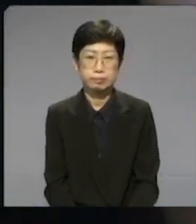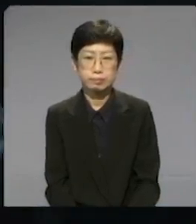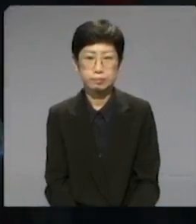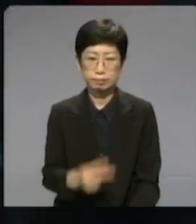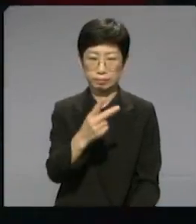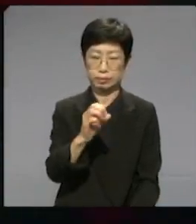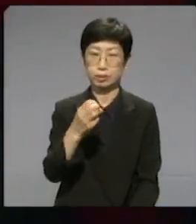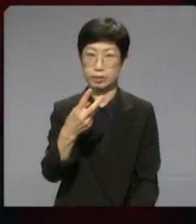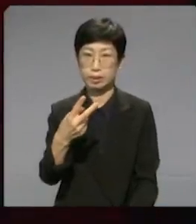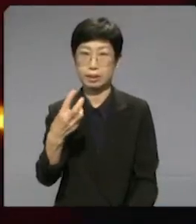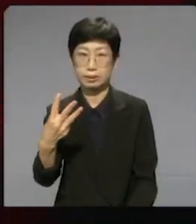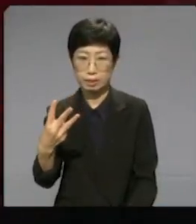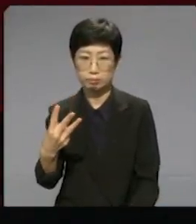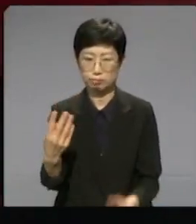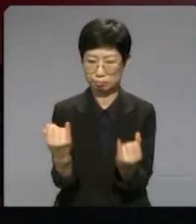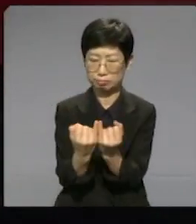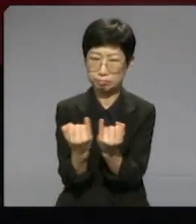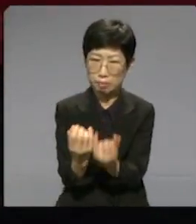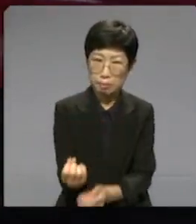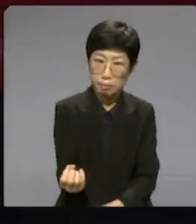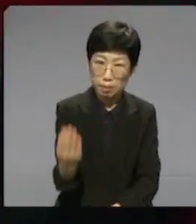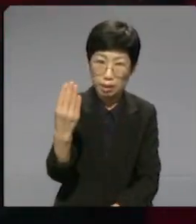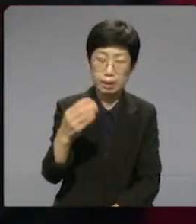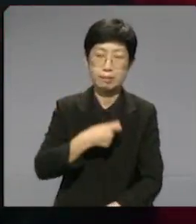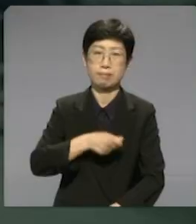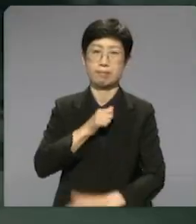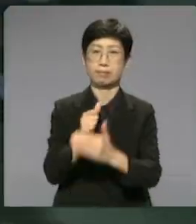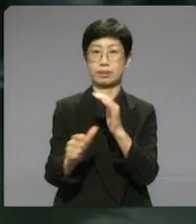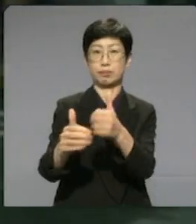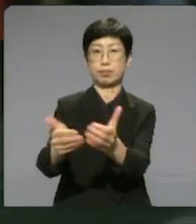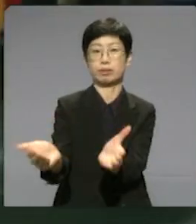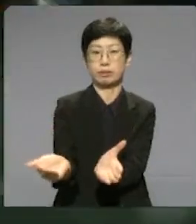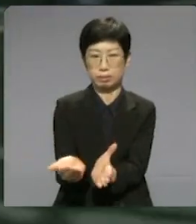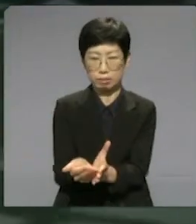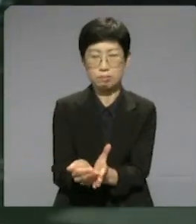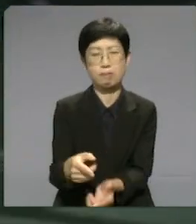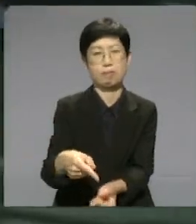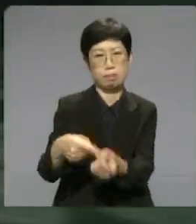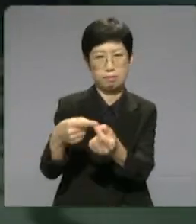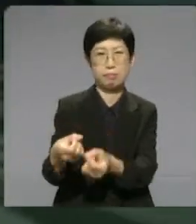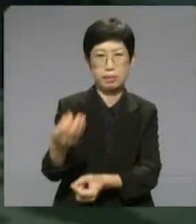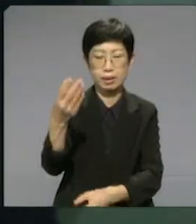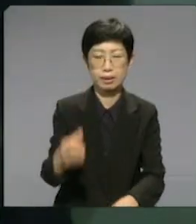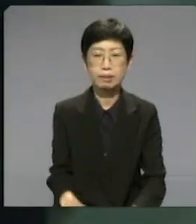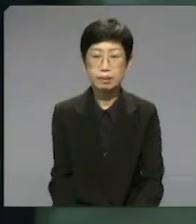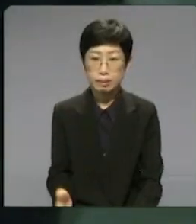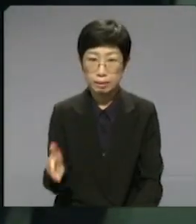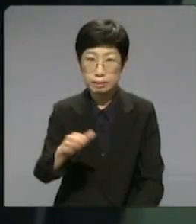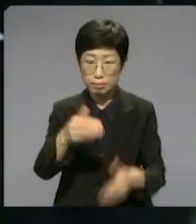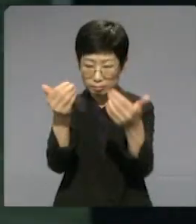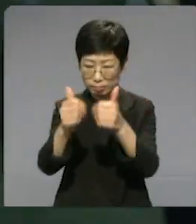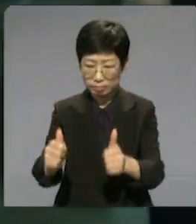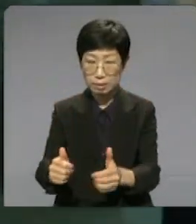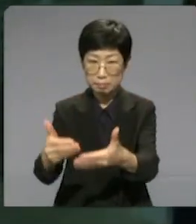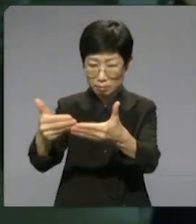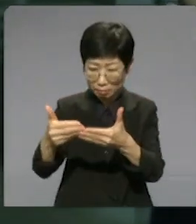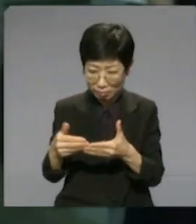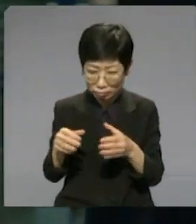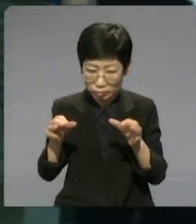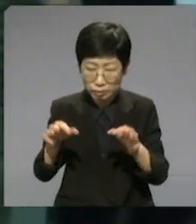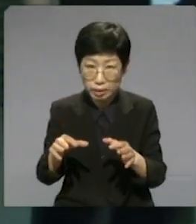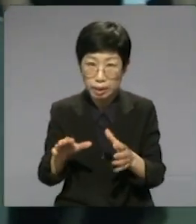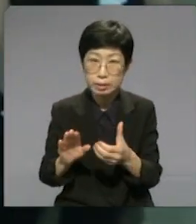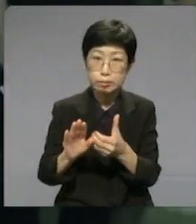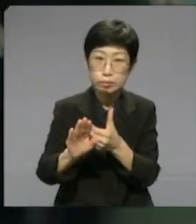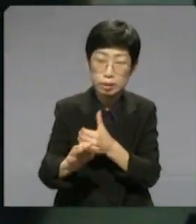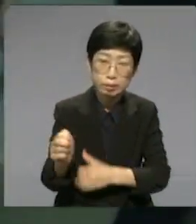2023 FIFA 여자 월드컵에서 우승한 스페인 대표팀이 금이 환영합니다. 하지만 우승컵을 들어올린 순간 이후 이들에게는